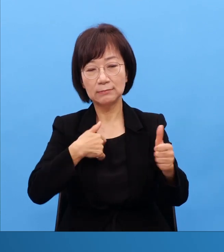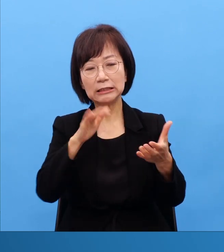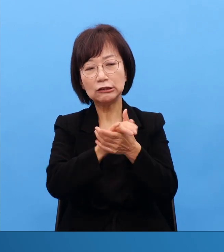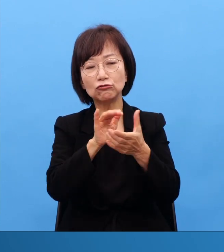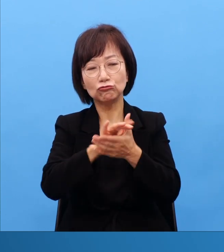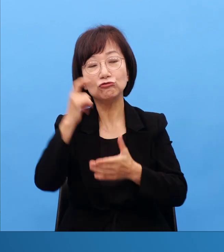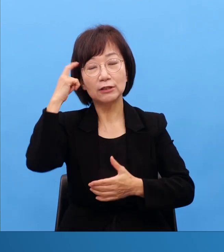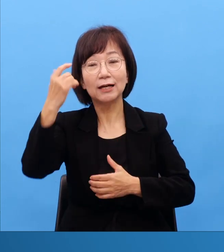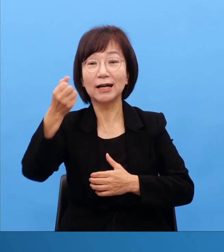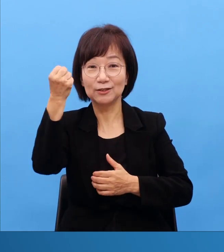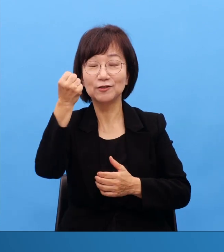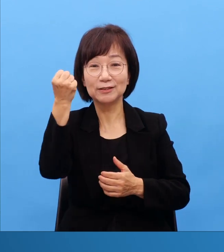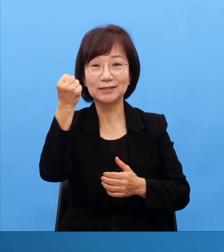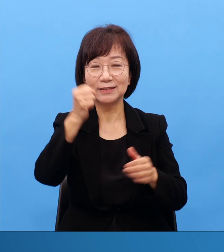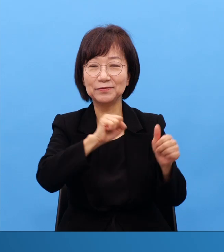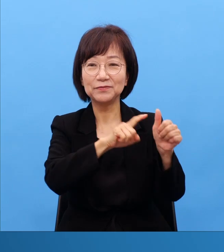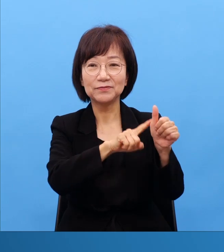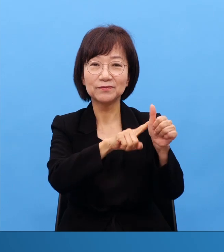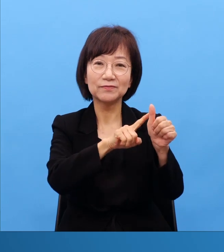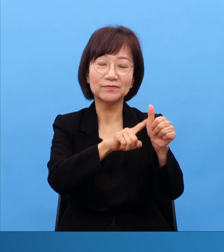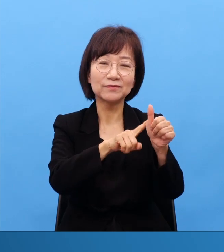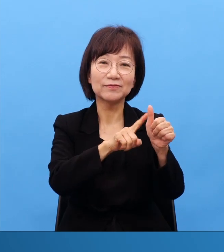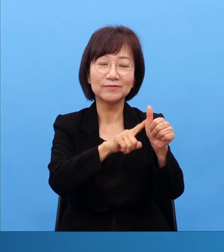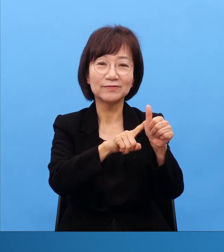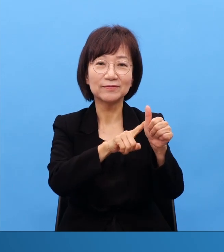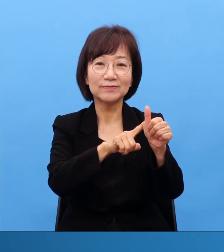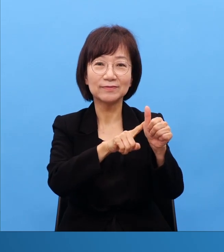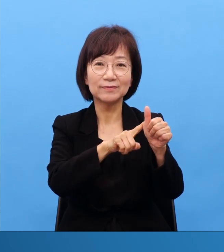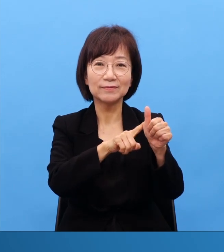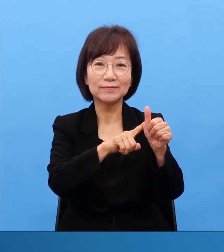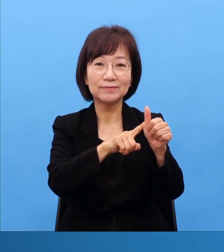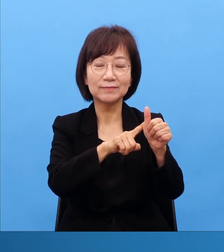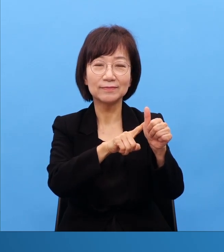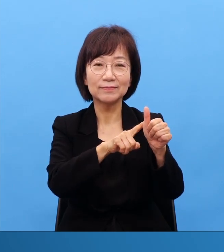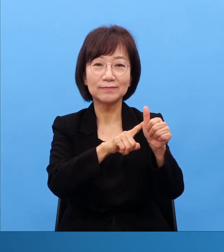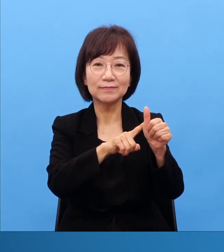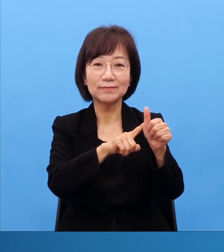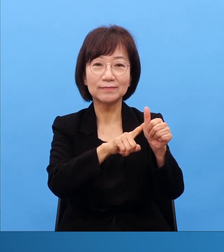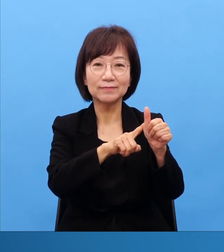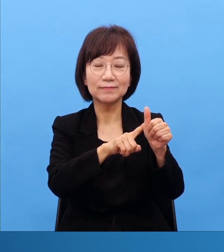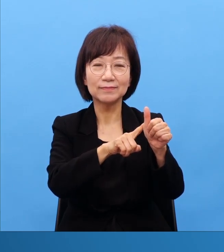he's younger than I am, but I think of him as a friend. 목사님 제가 지난